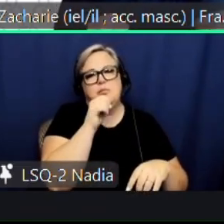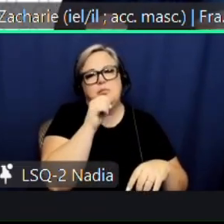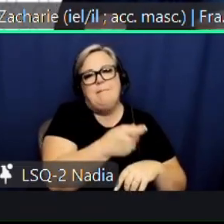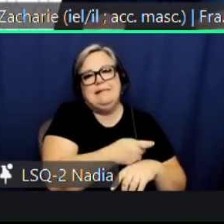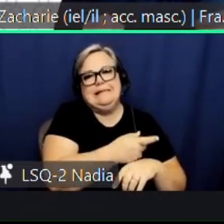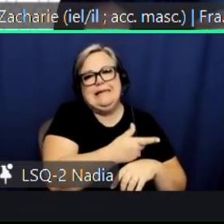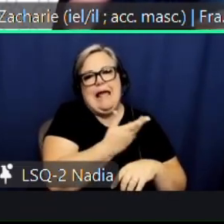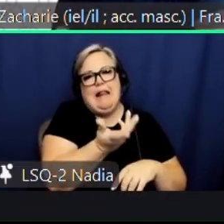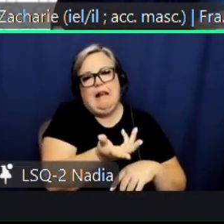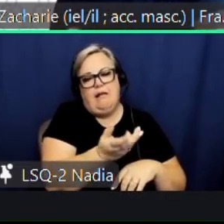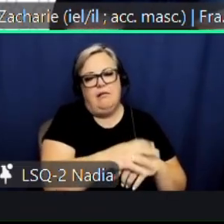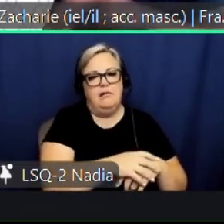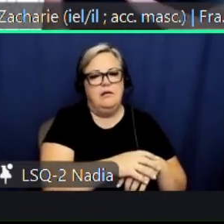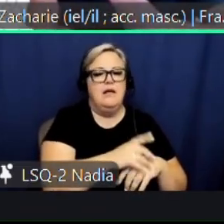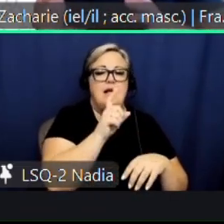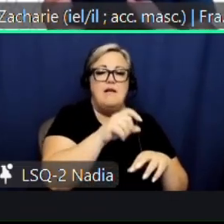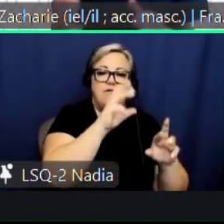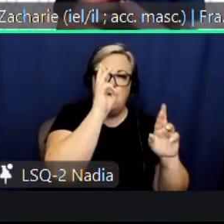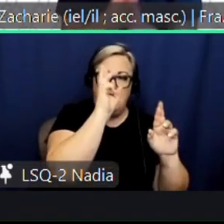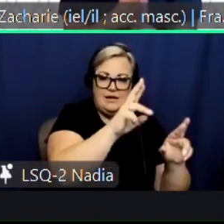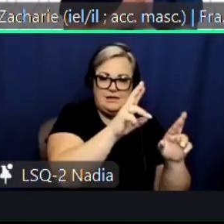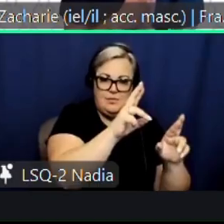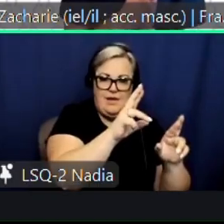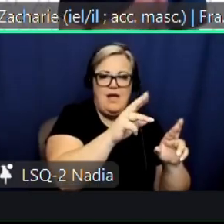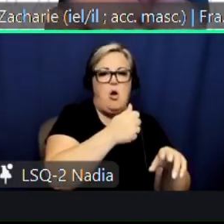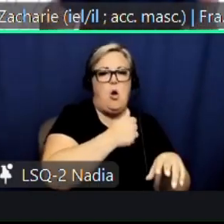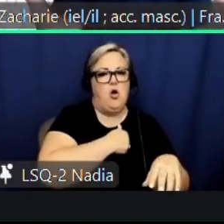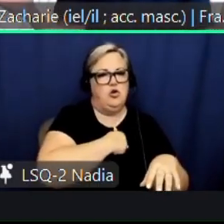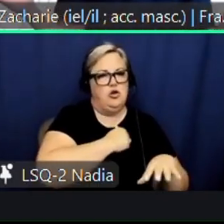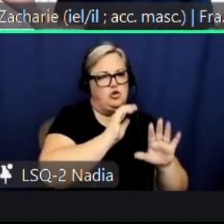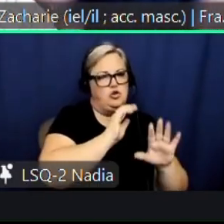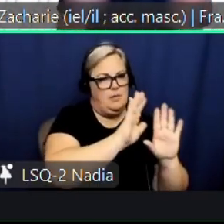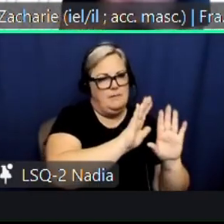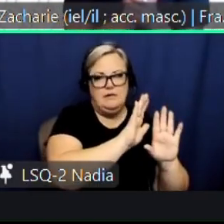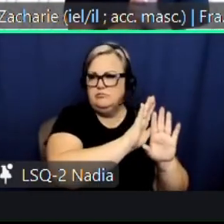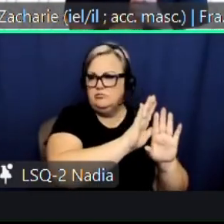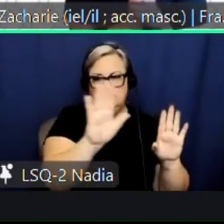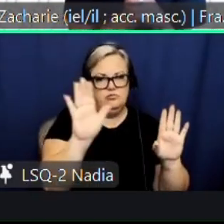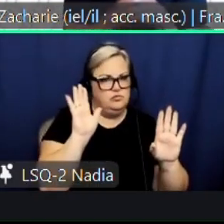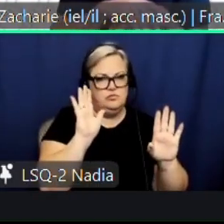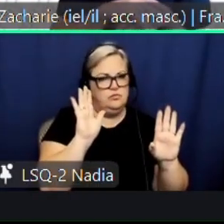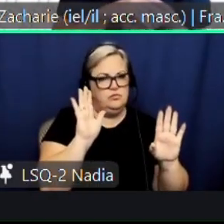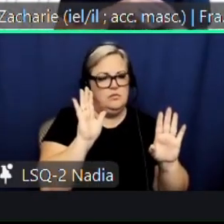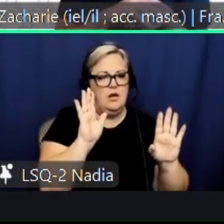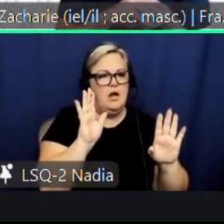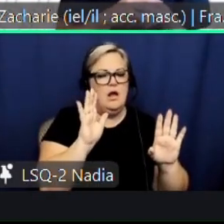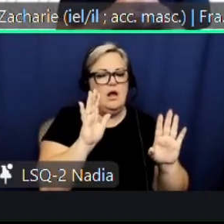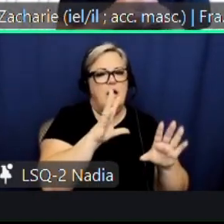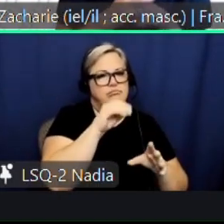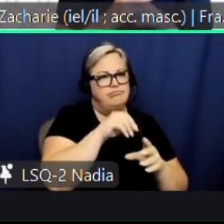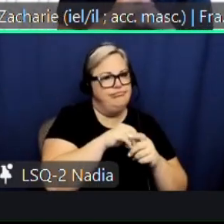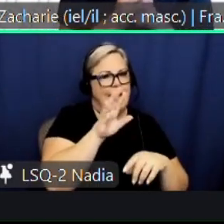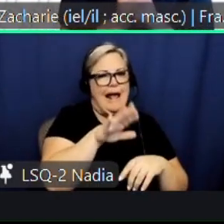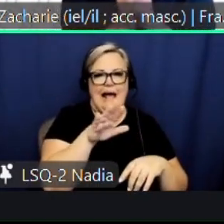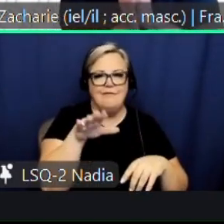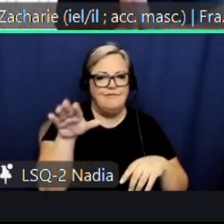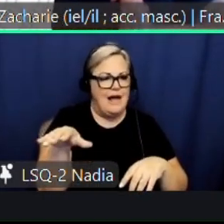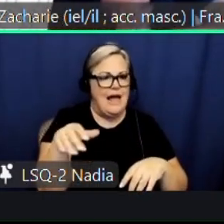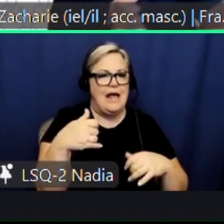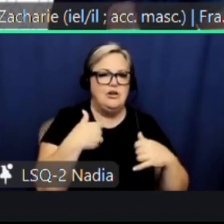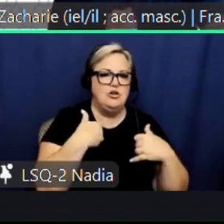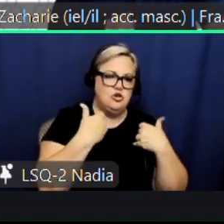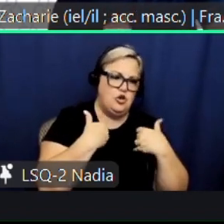à l'autodétermination de respecter l'autonomie corporelle de tout le monde, y compris les enfants et les